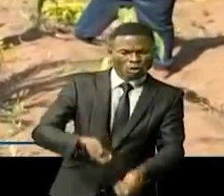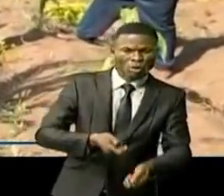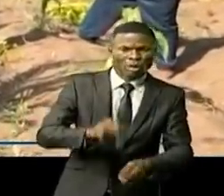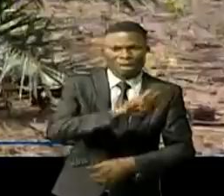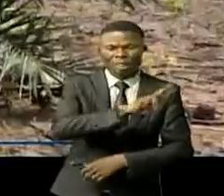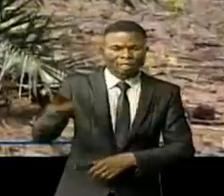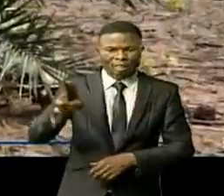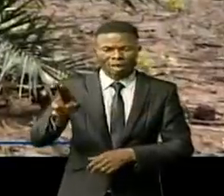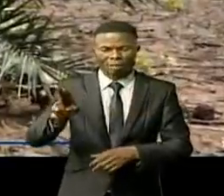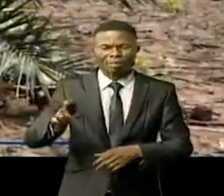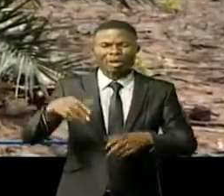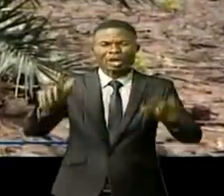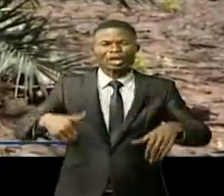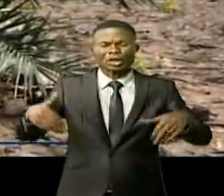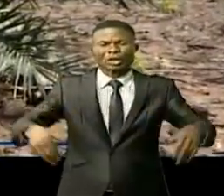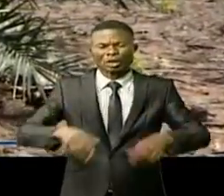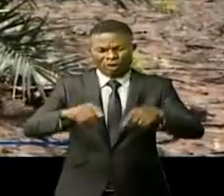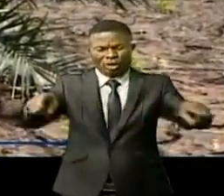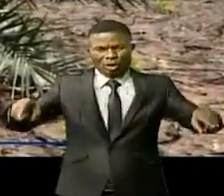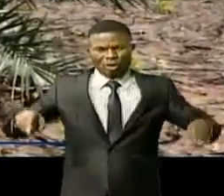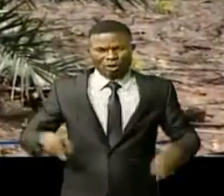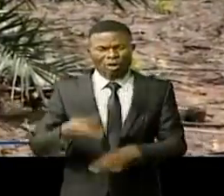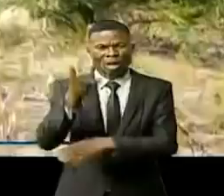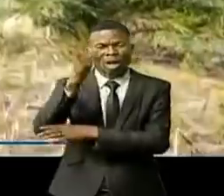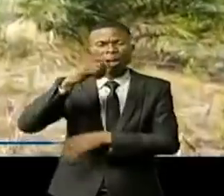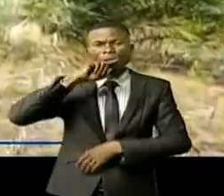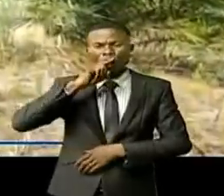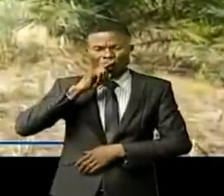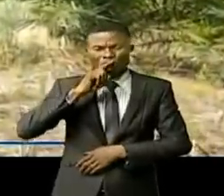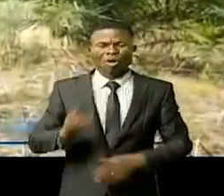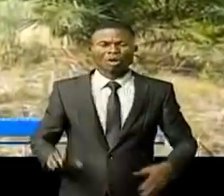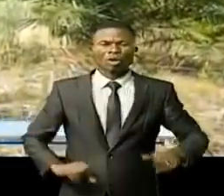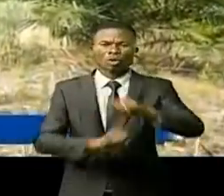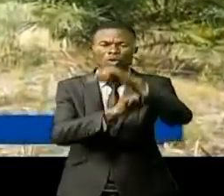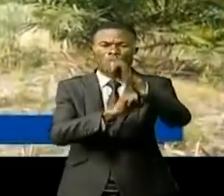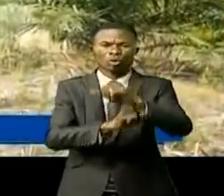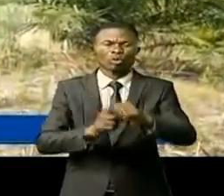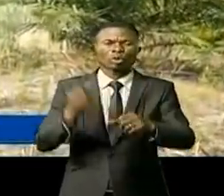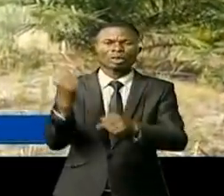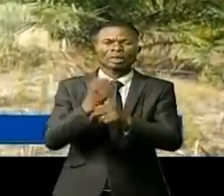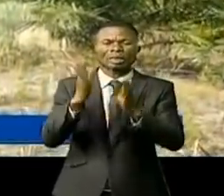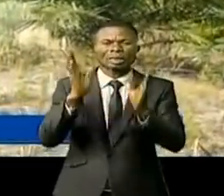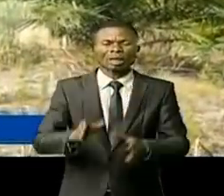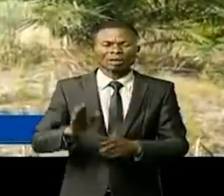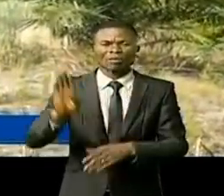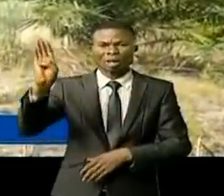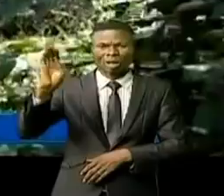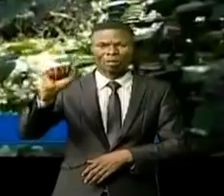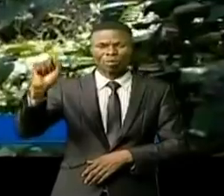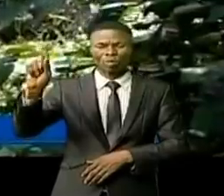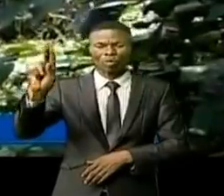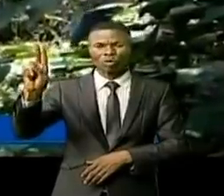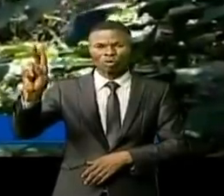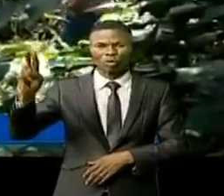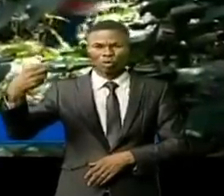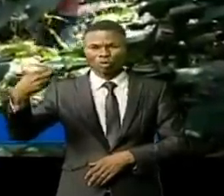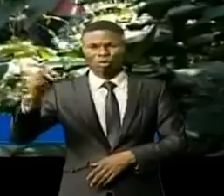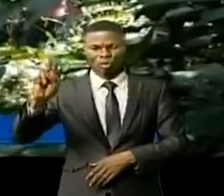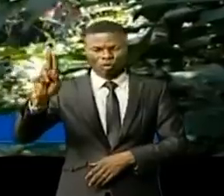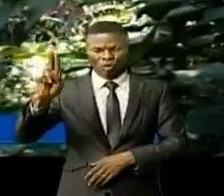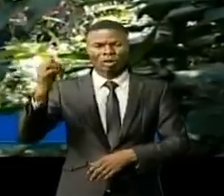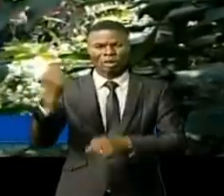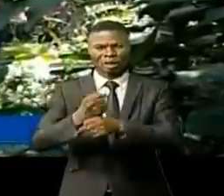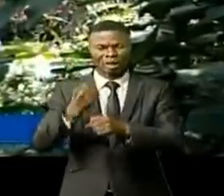2000 hectares de palmeraies avec le concours des unions des paysans de Boulungu dans le but de